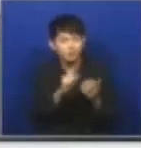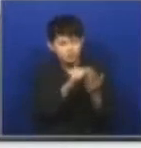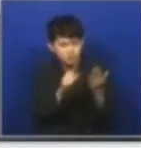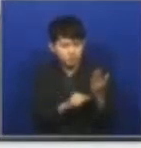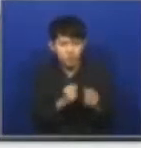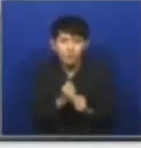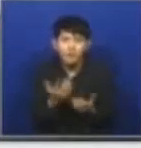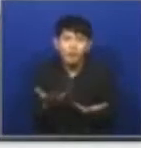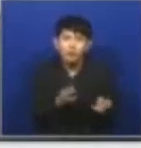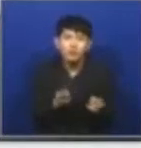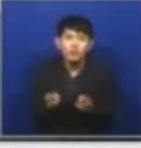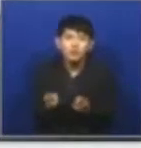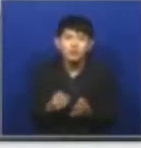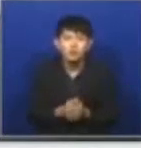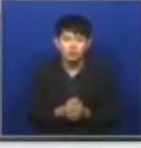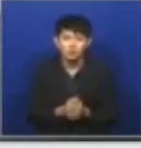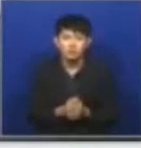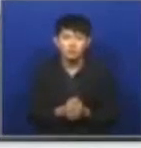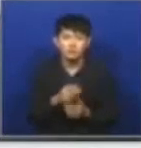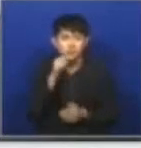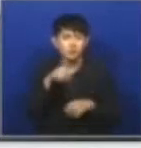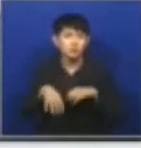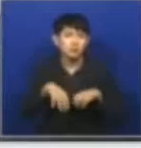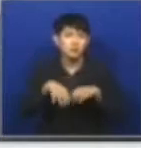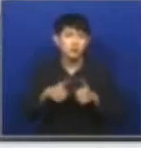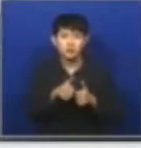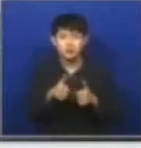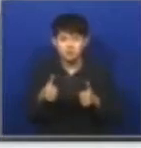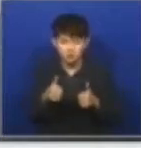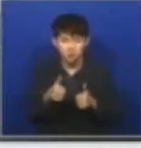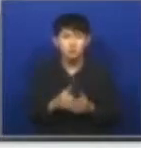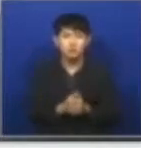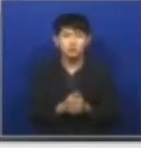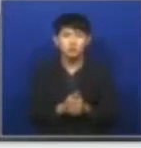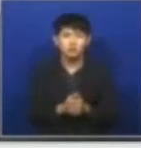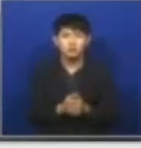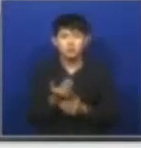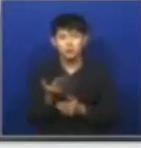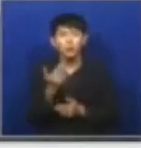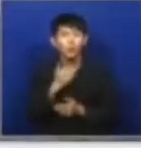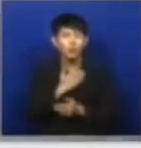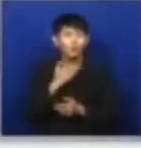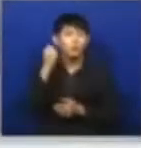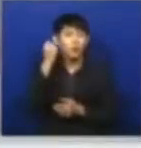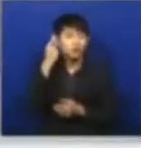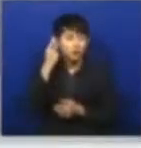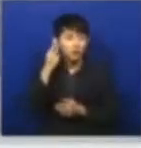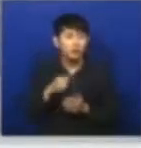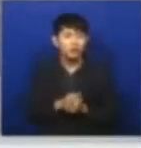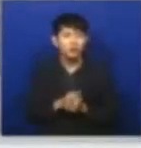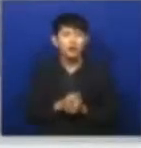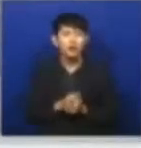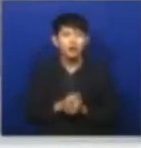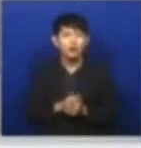ไรการบริหารน้ำอย่างมีประสิทธิภาพในความเข้าใจของผมคือการบริห